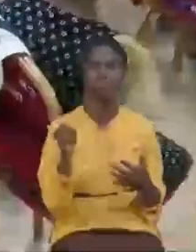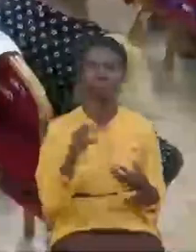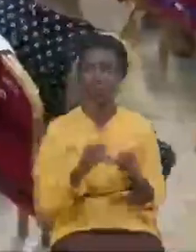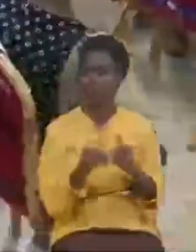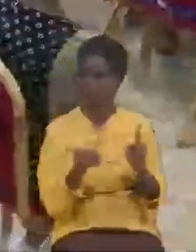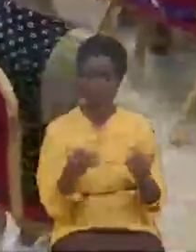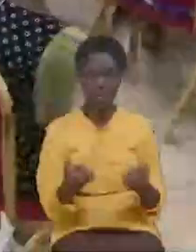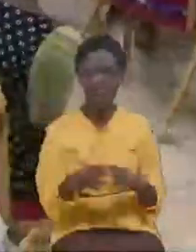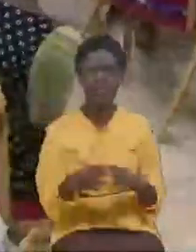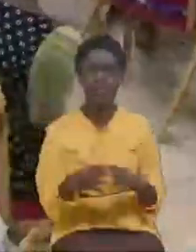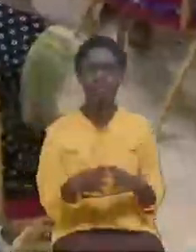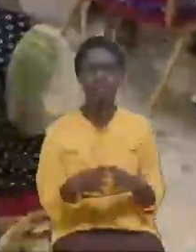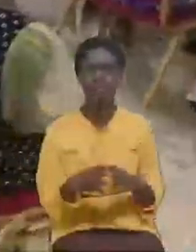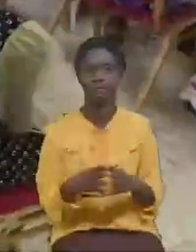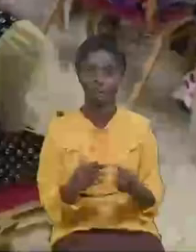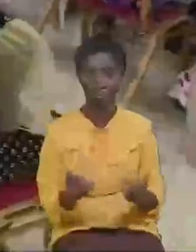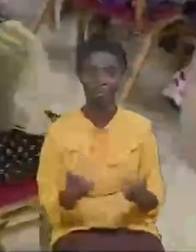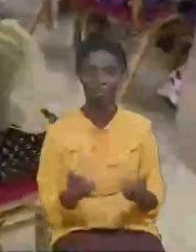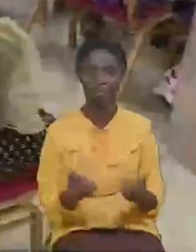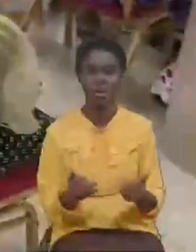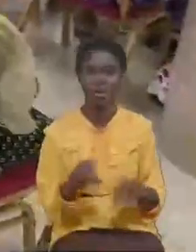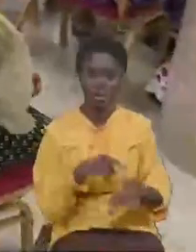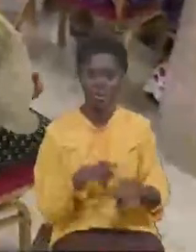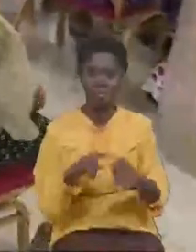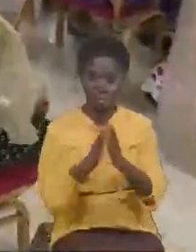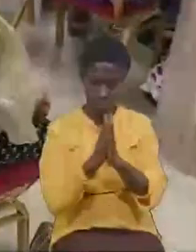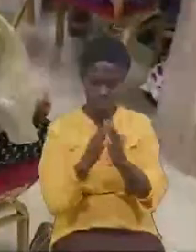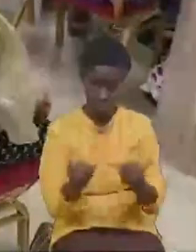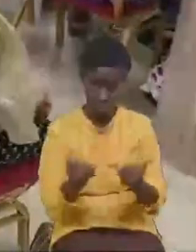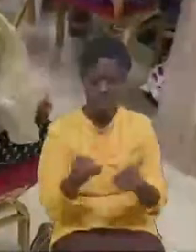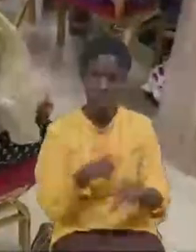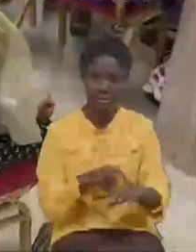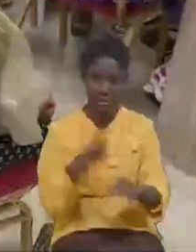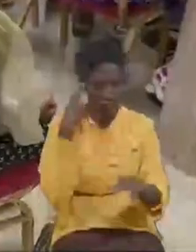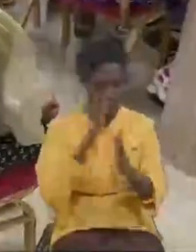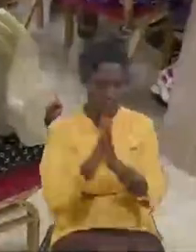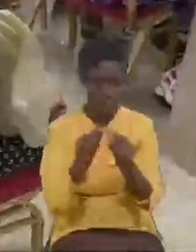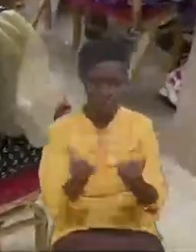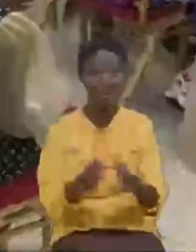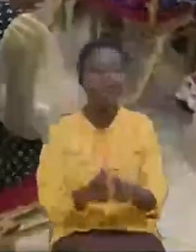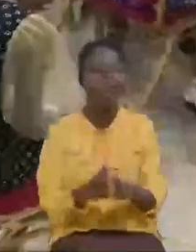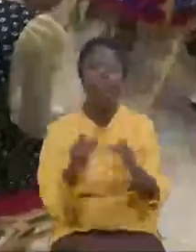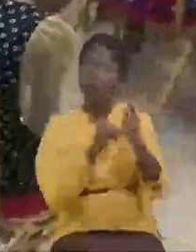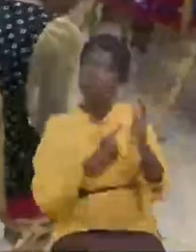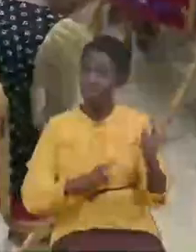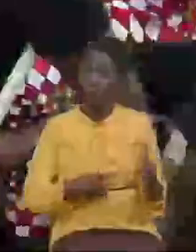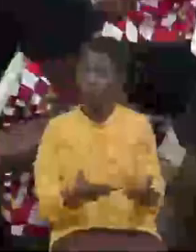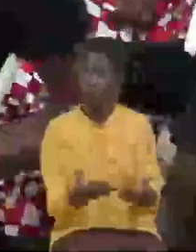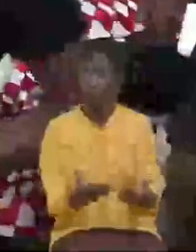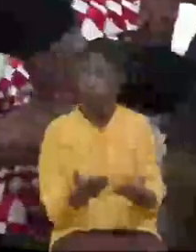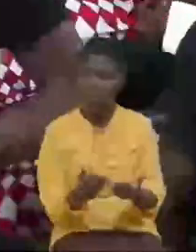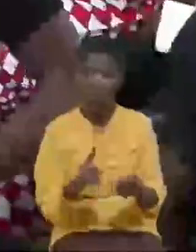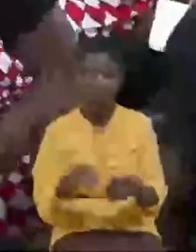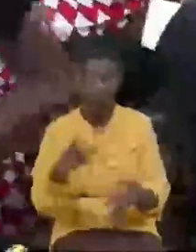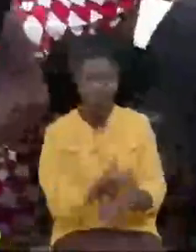1. Les yeux fermés et les têtes baissées. Le Seigneur veut te prendre